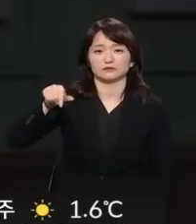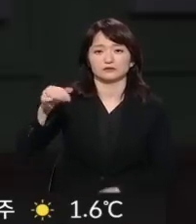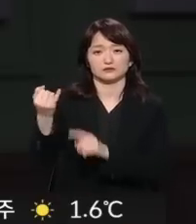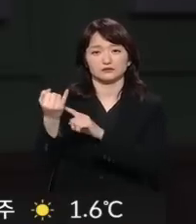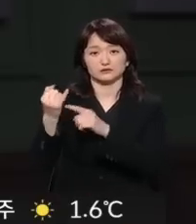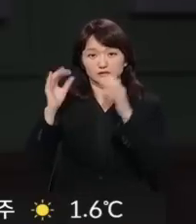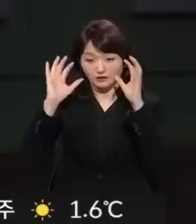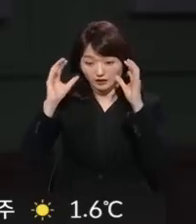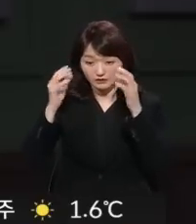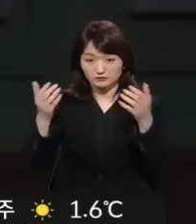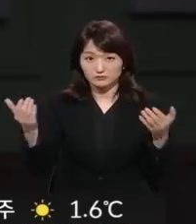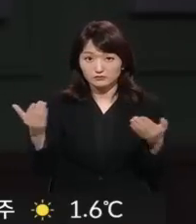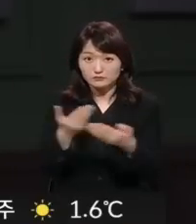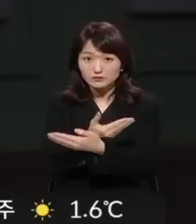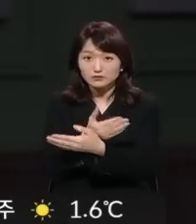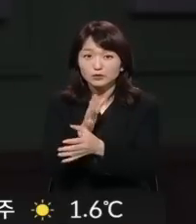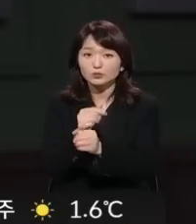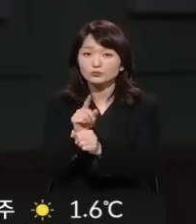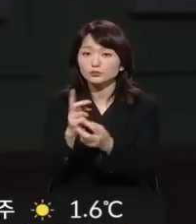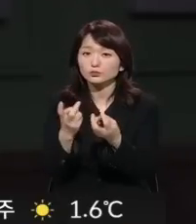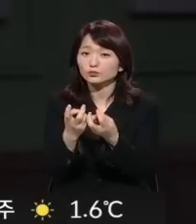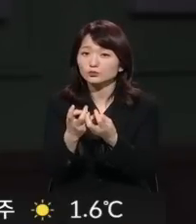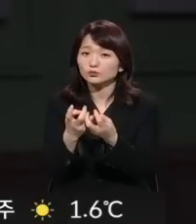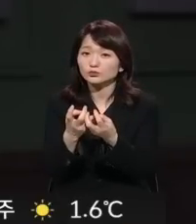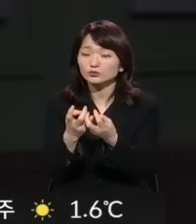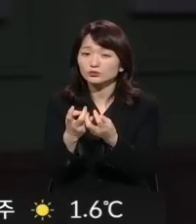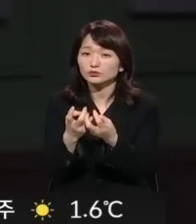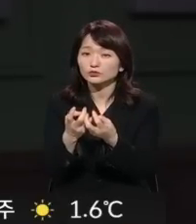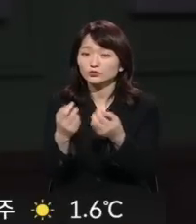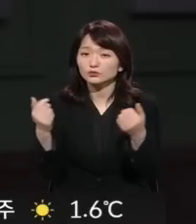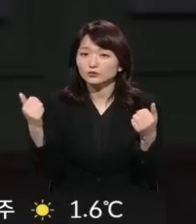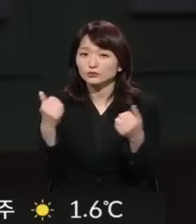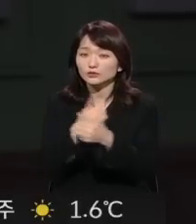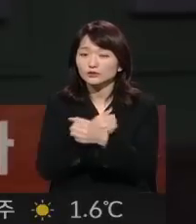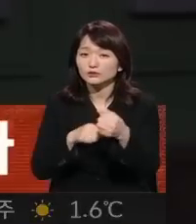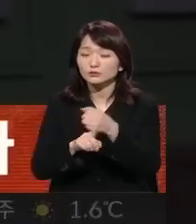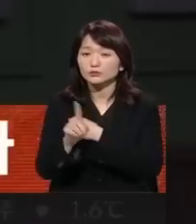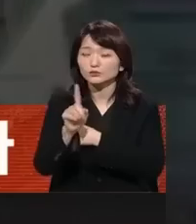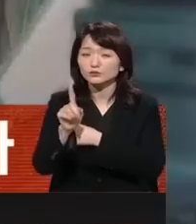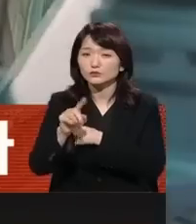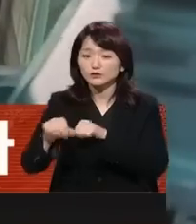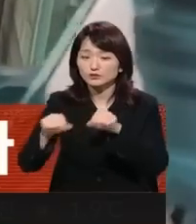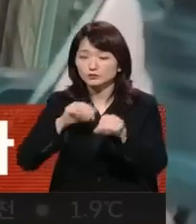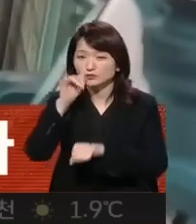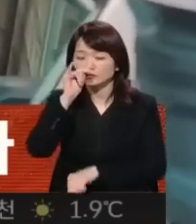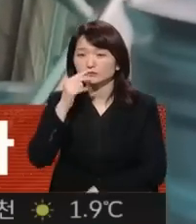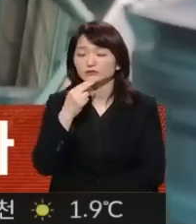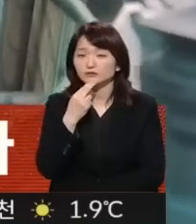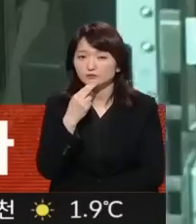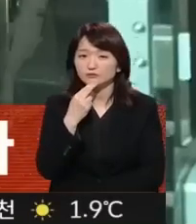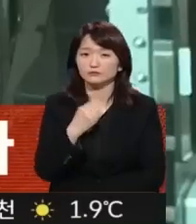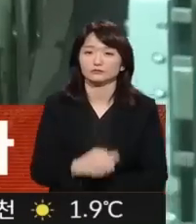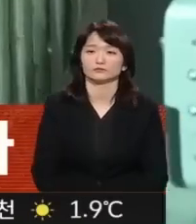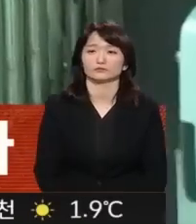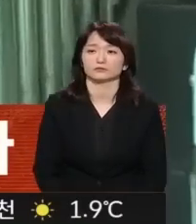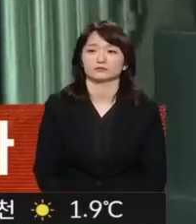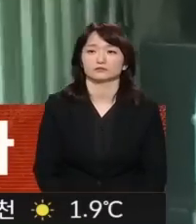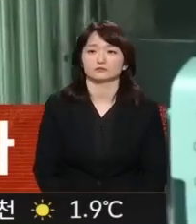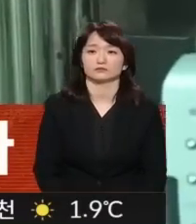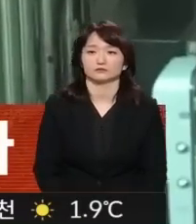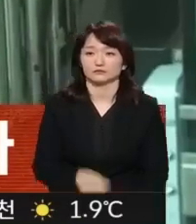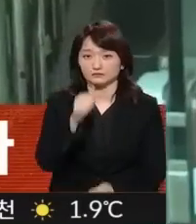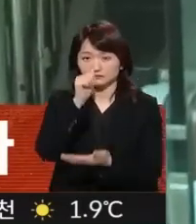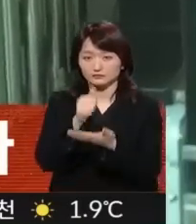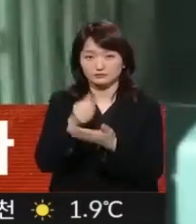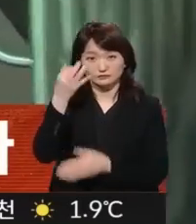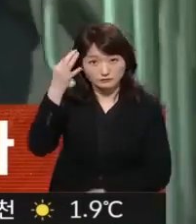아이를 바꿔치기 했다면 언제 어떻게 바꿔치기를 했는가 그 행적이 조금이라도 나온게 있는가이 부분도 쟁점이 됩니다이 범행이 인정이